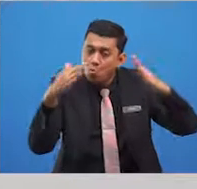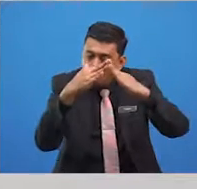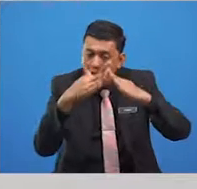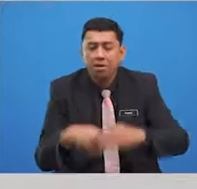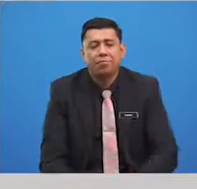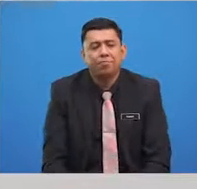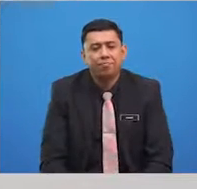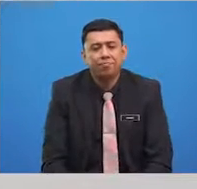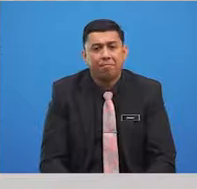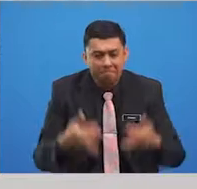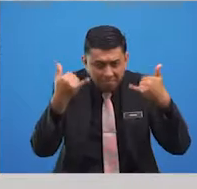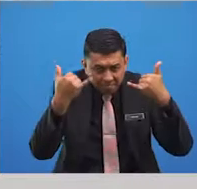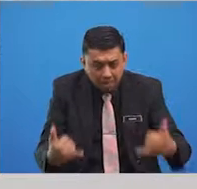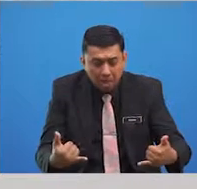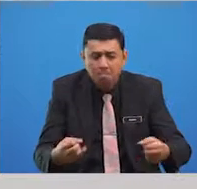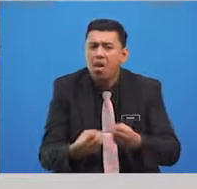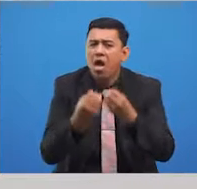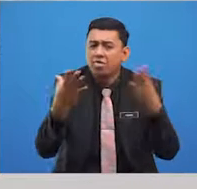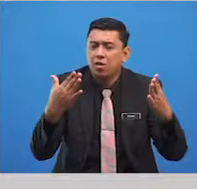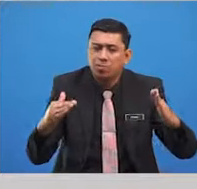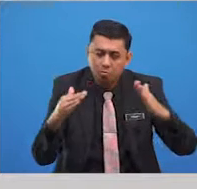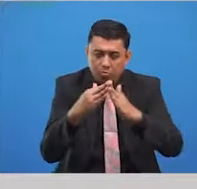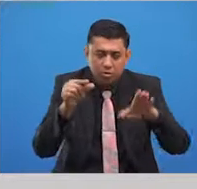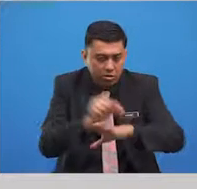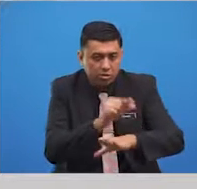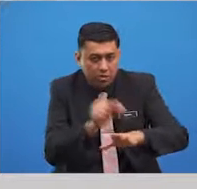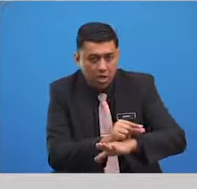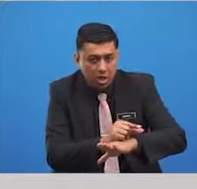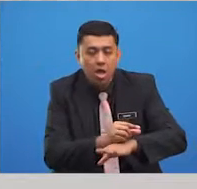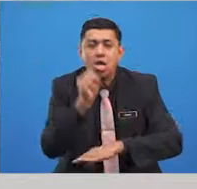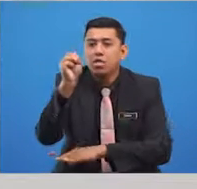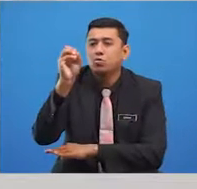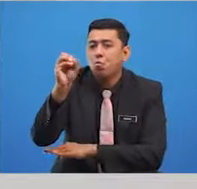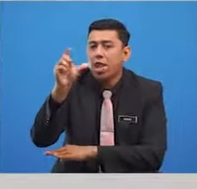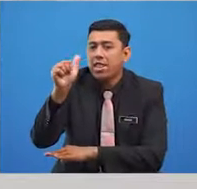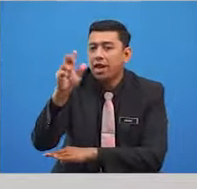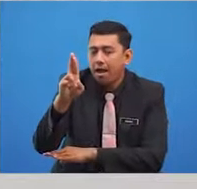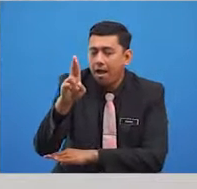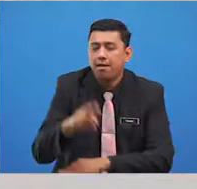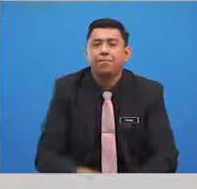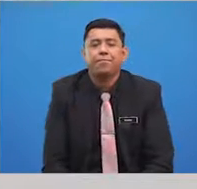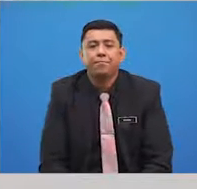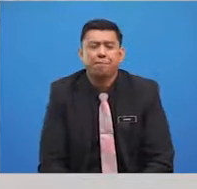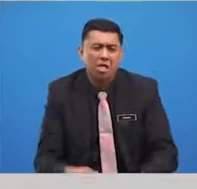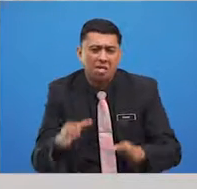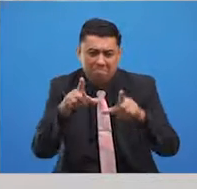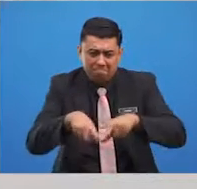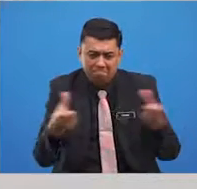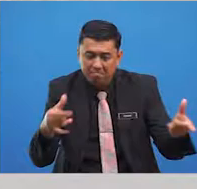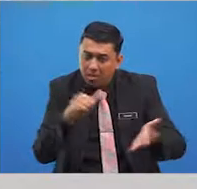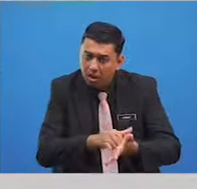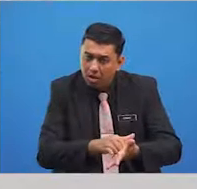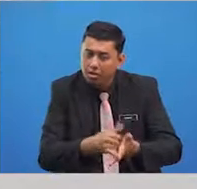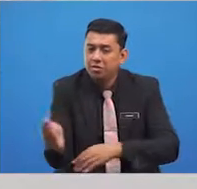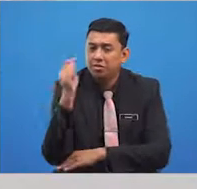Pada masa kini, kebanyakan rumah menggunakan panel solar. Selain itu juga, tenaga